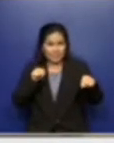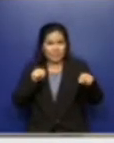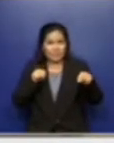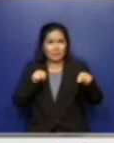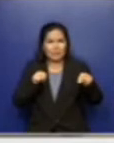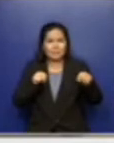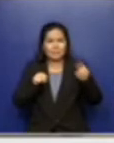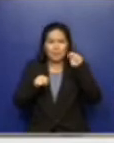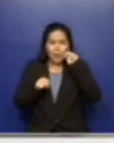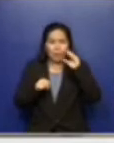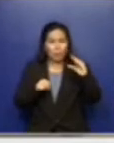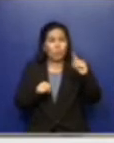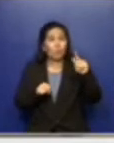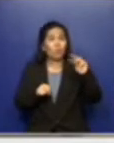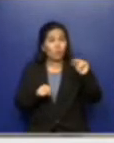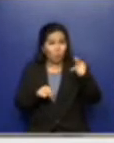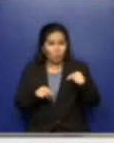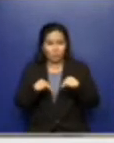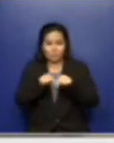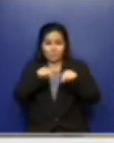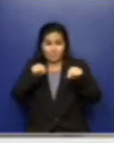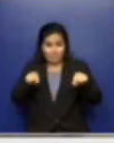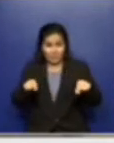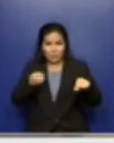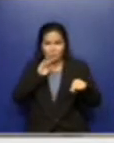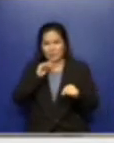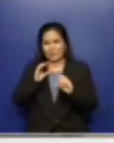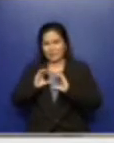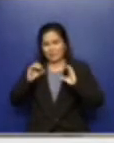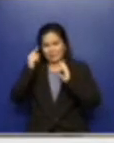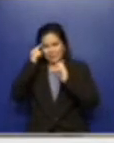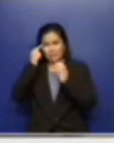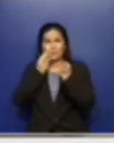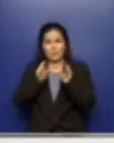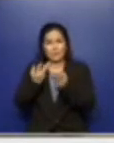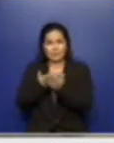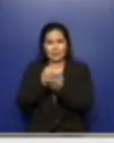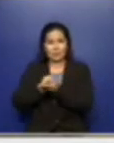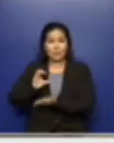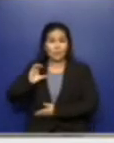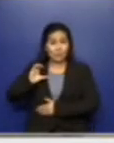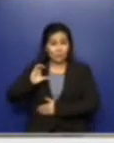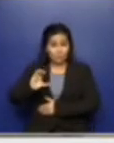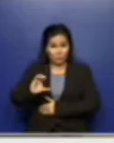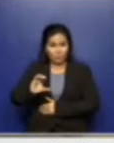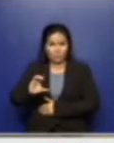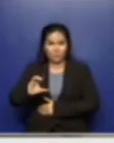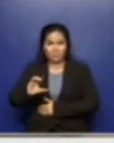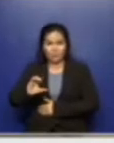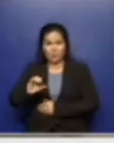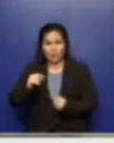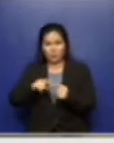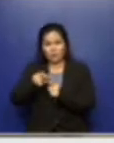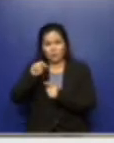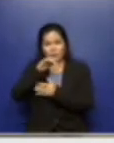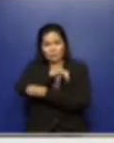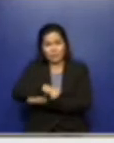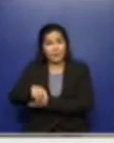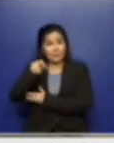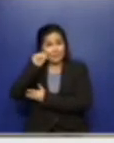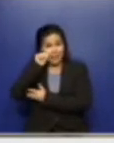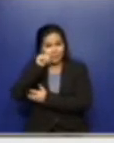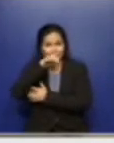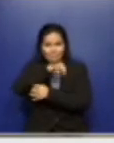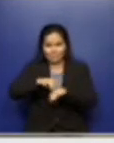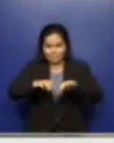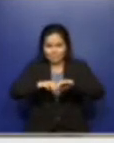งแต่ถ้าหากรัฐบาลจะจัดสรรงบประมาณก้อนหนึ่งไปลอกหนองคลองบึงหรือขย